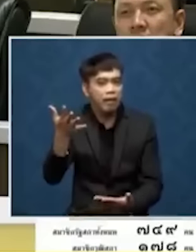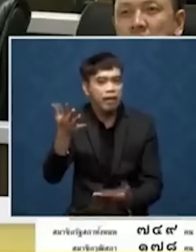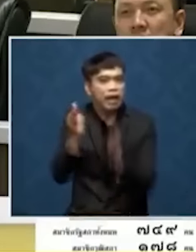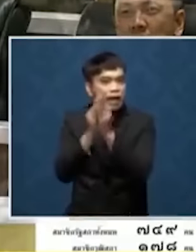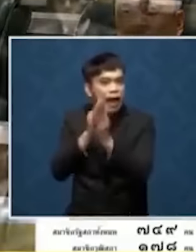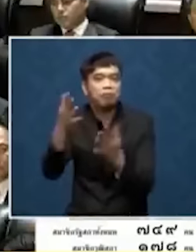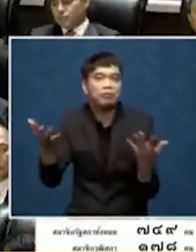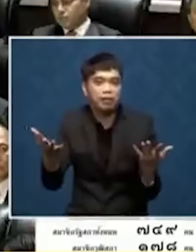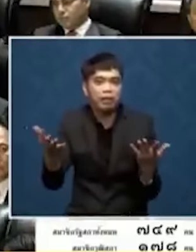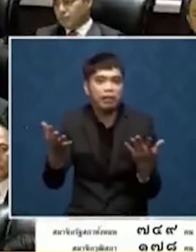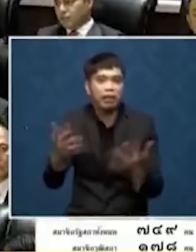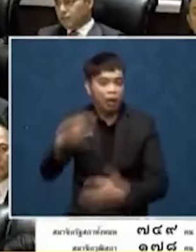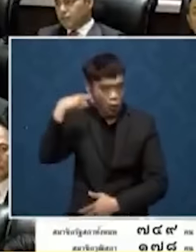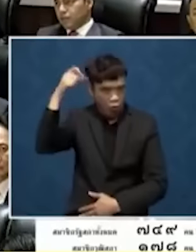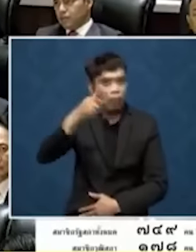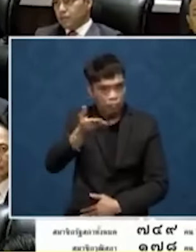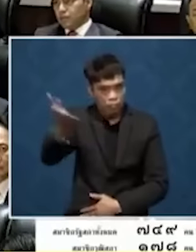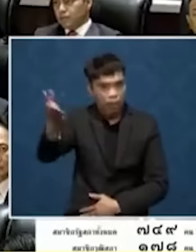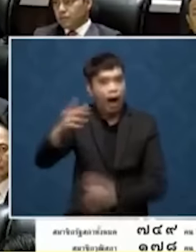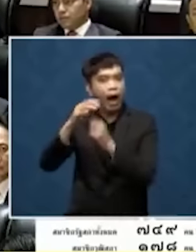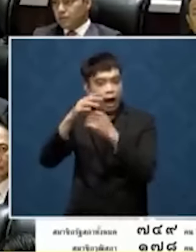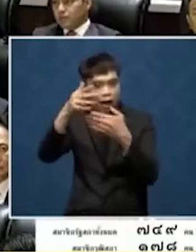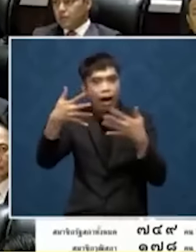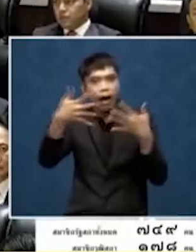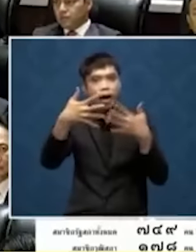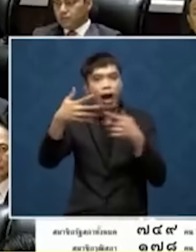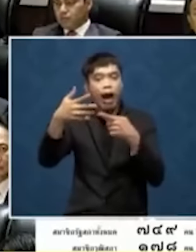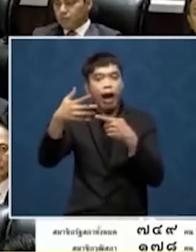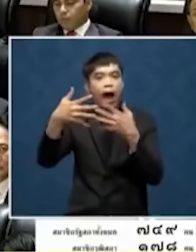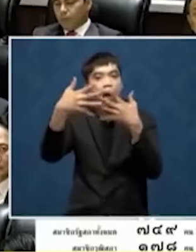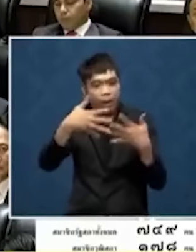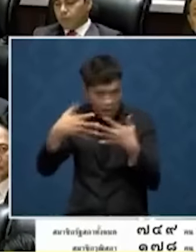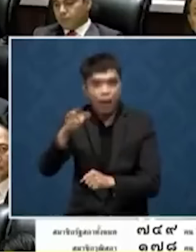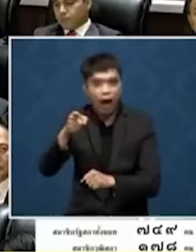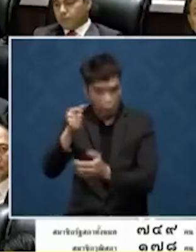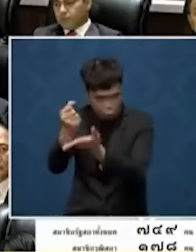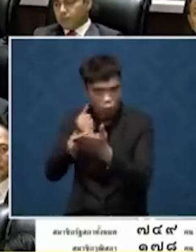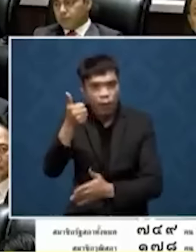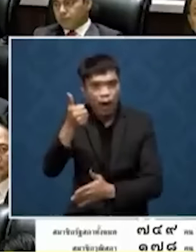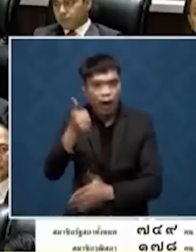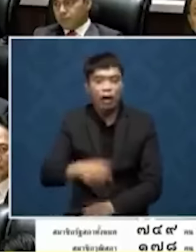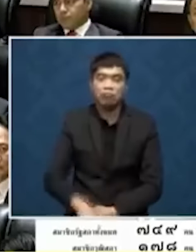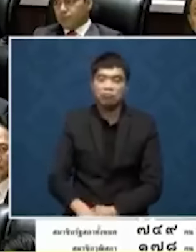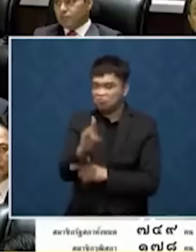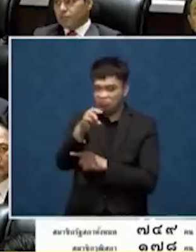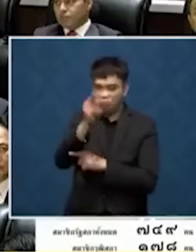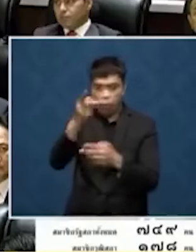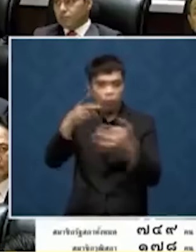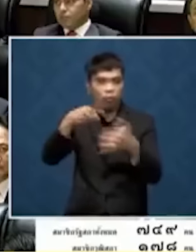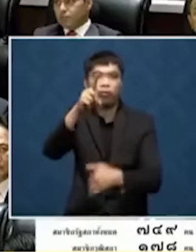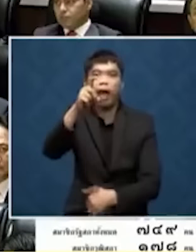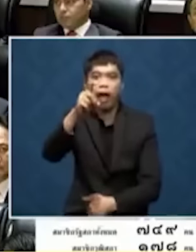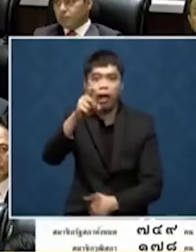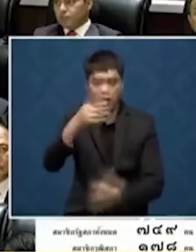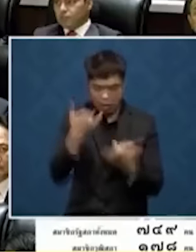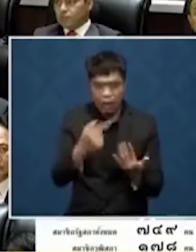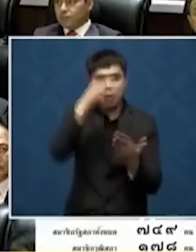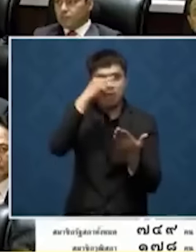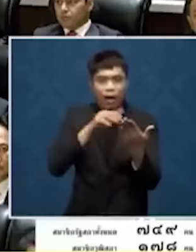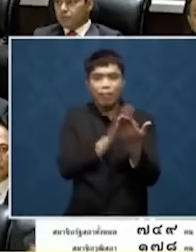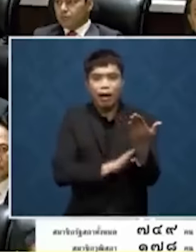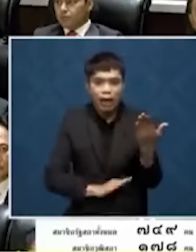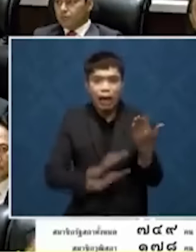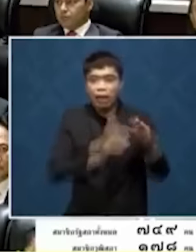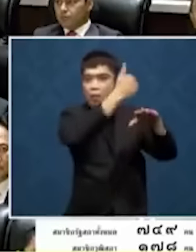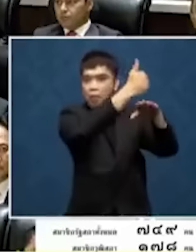าคือพี่น้องก็ไม่ได้แบบมากน้อยไปกว่ากันเลย ค่ะ กลับไปที่ชาดามีหลายคนยังตั้งคำถามว่าเขาเป็นใ